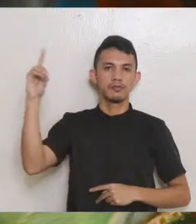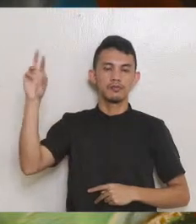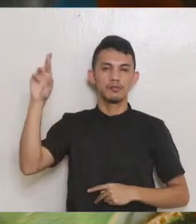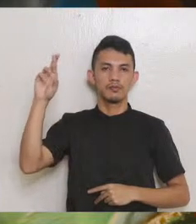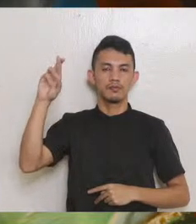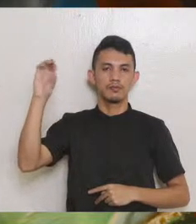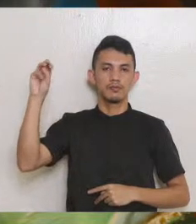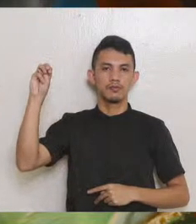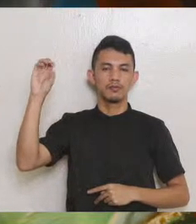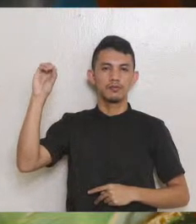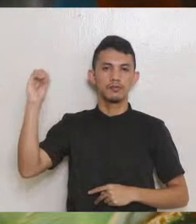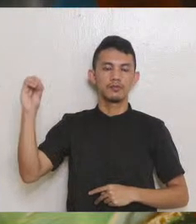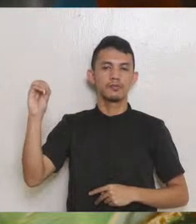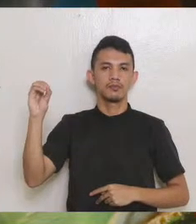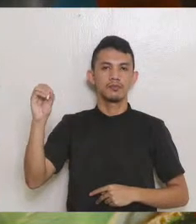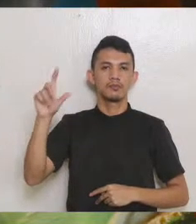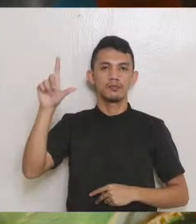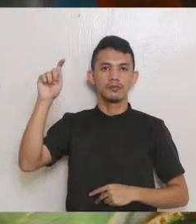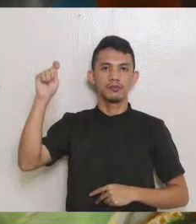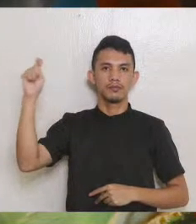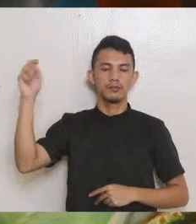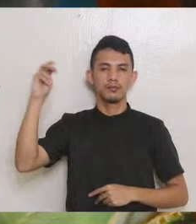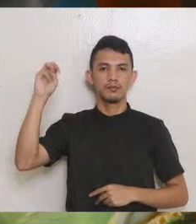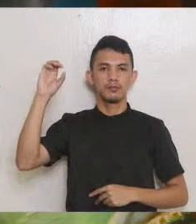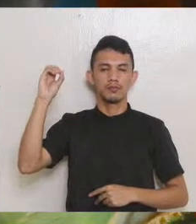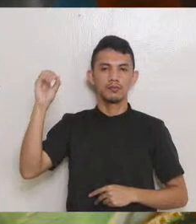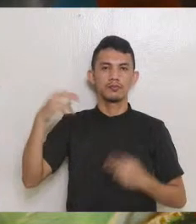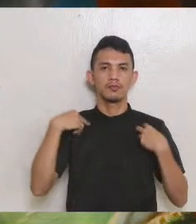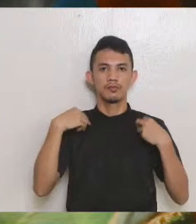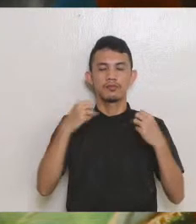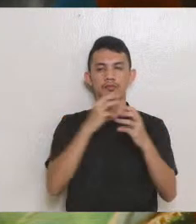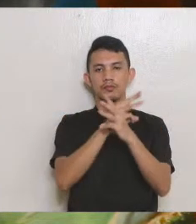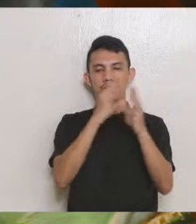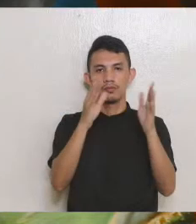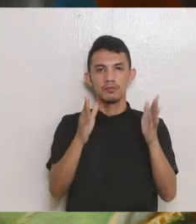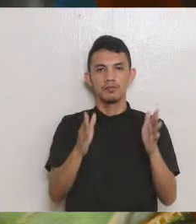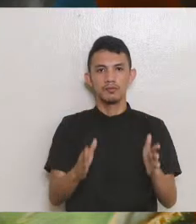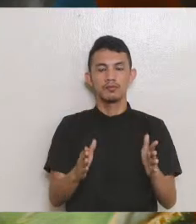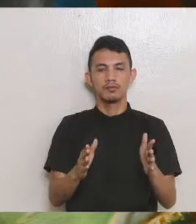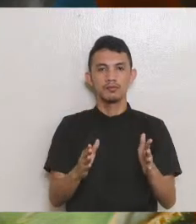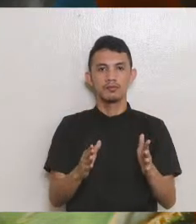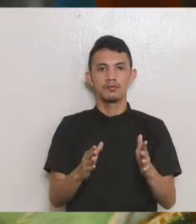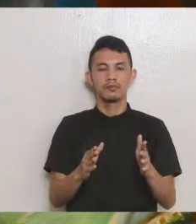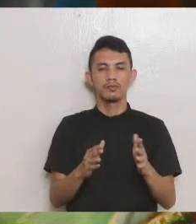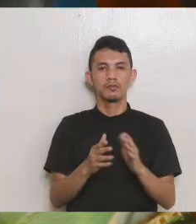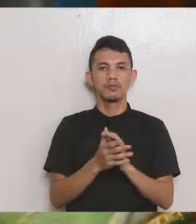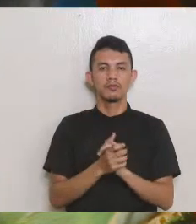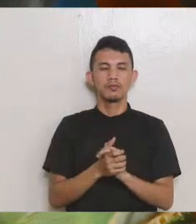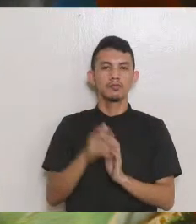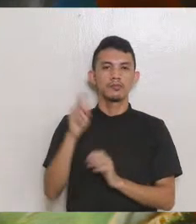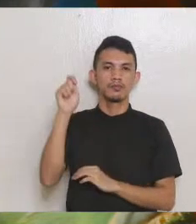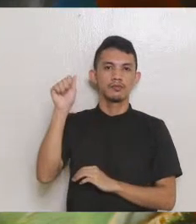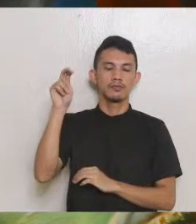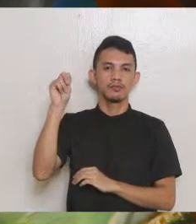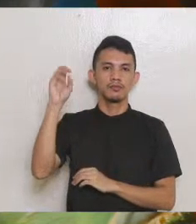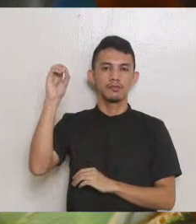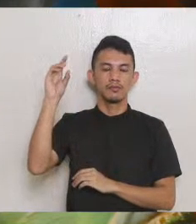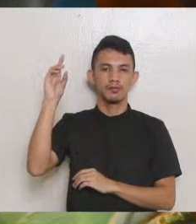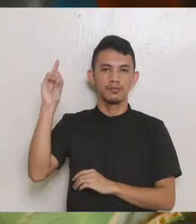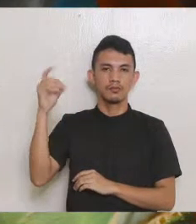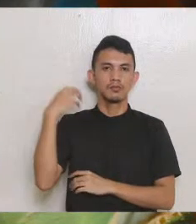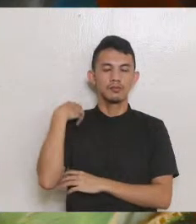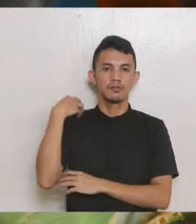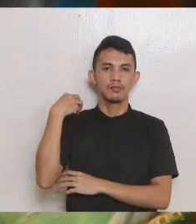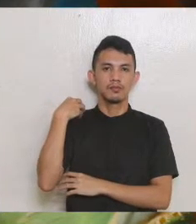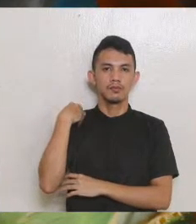Cross, LTTMO, health workers, salespersons, barangay tanod, LGU officials